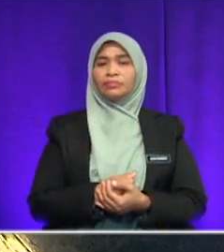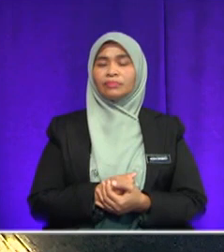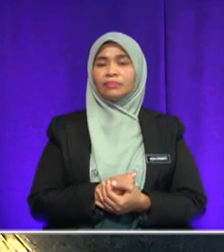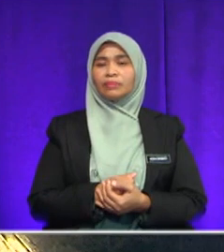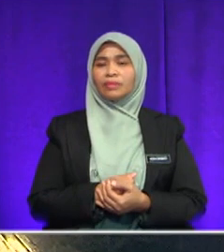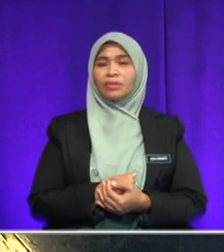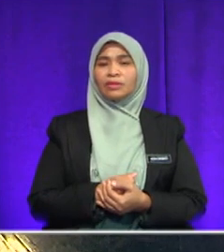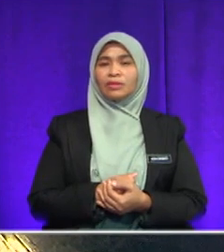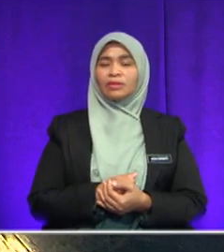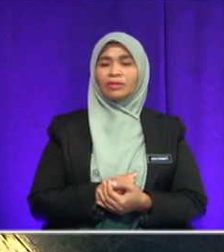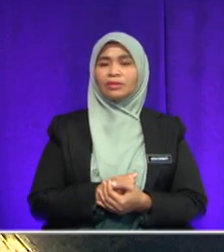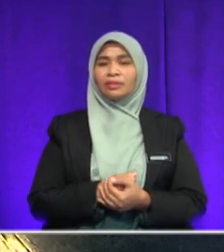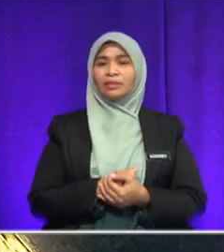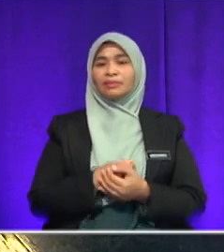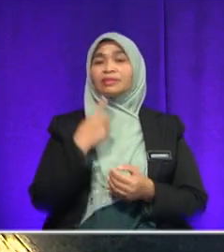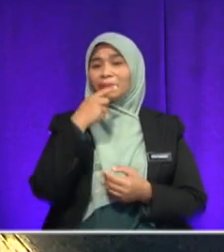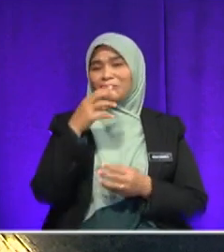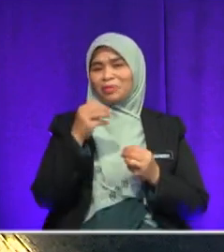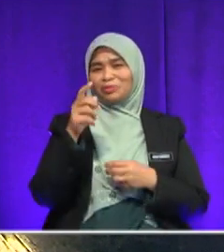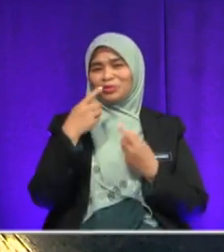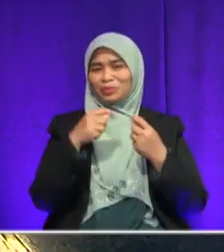Izati ke Aifah?